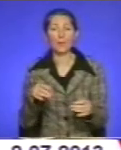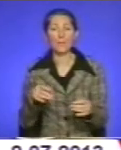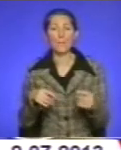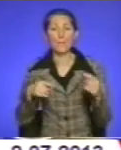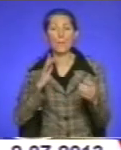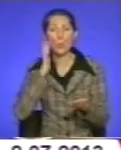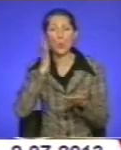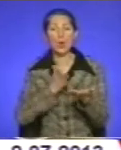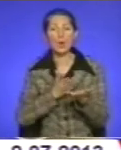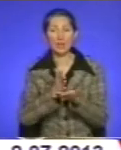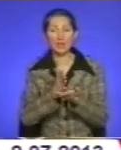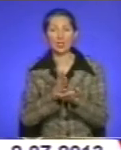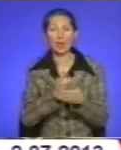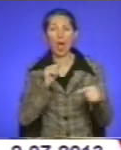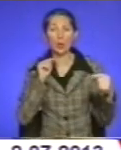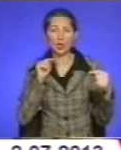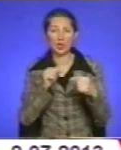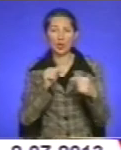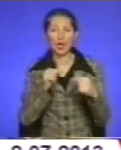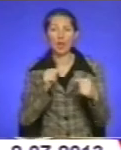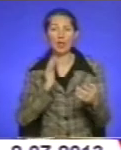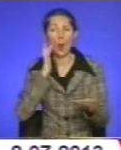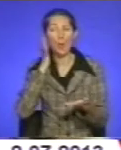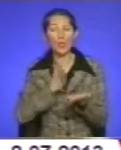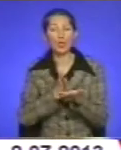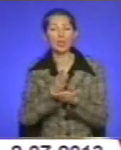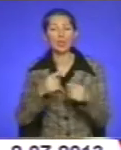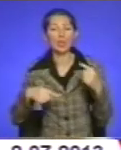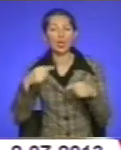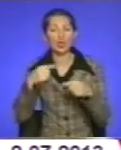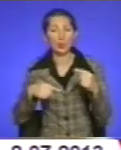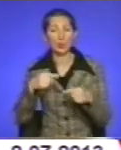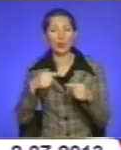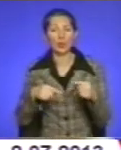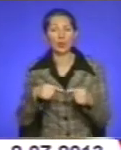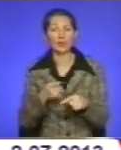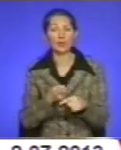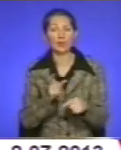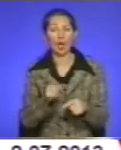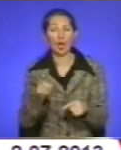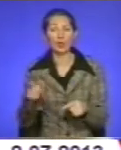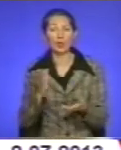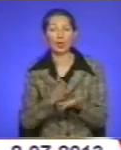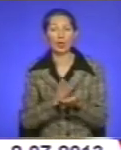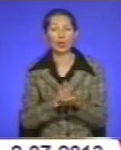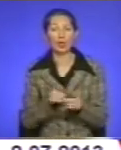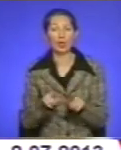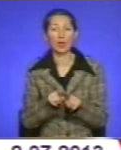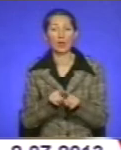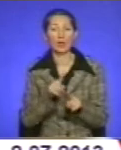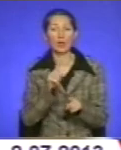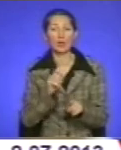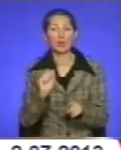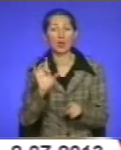перипетії, саме ці працівники, ці робочі коняшки стають заручником. Я не буду вдаватися в